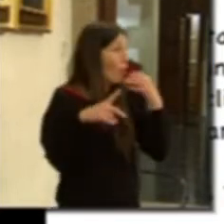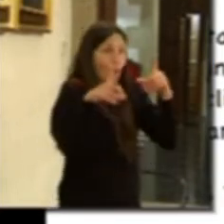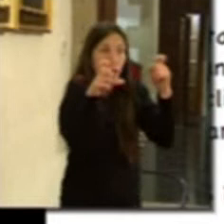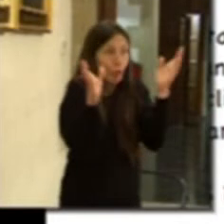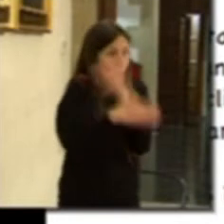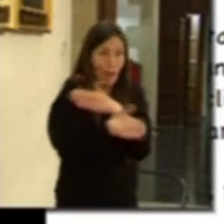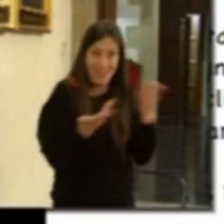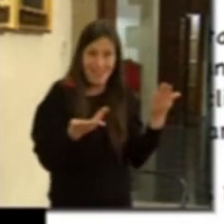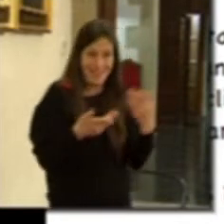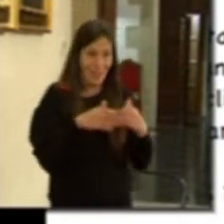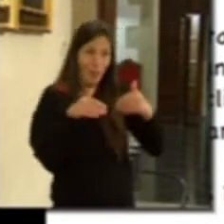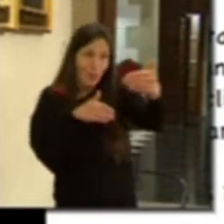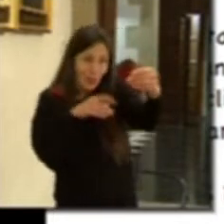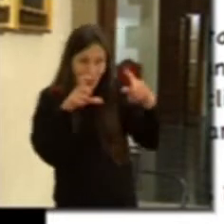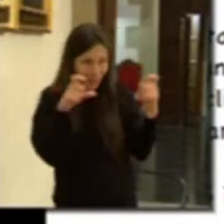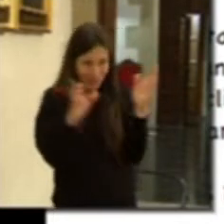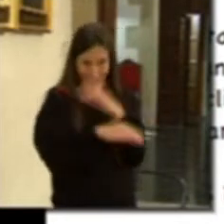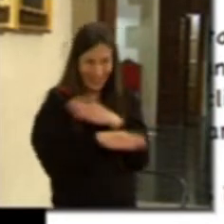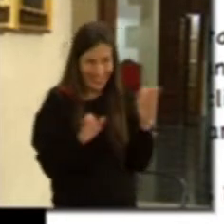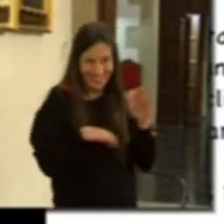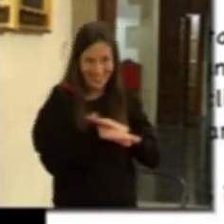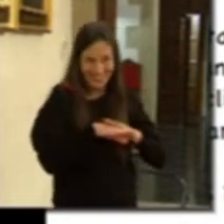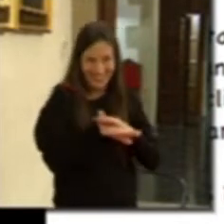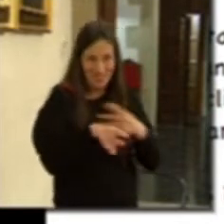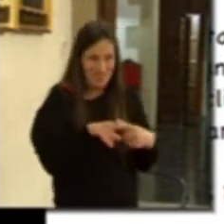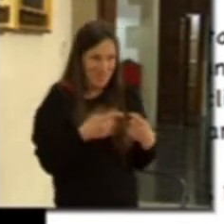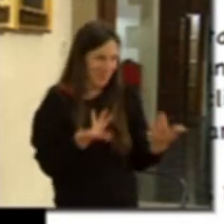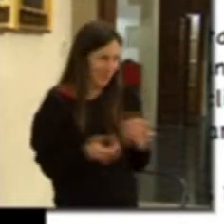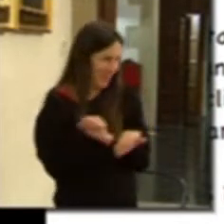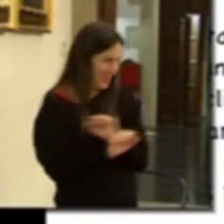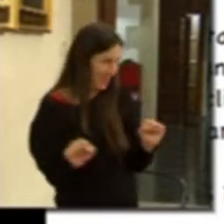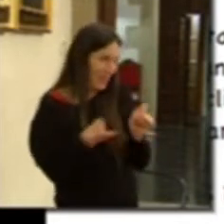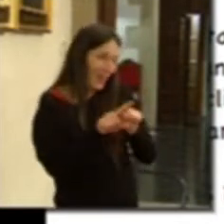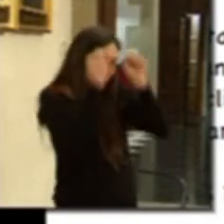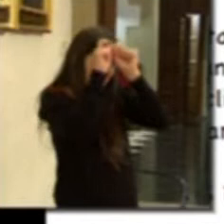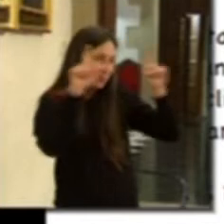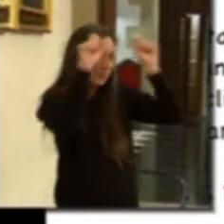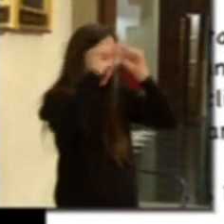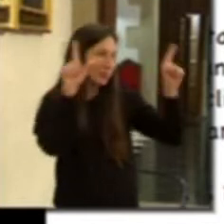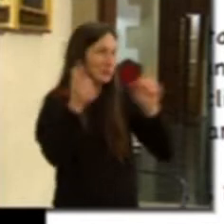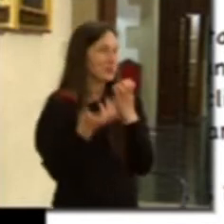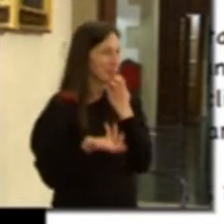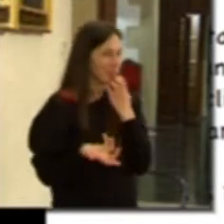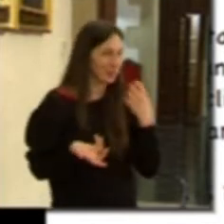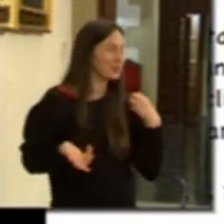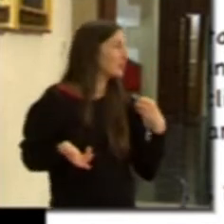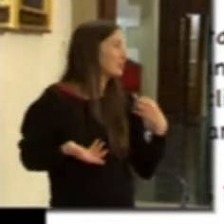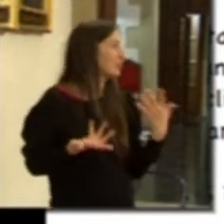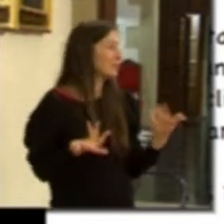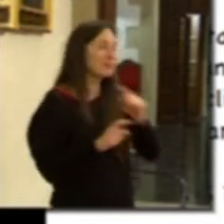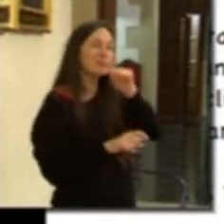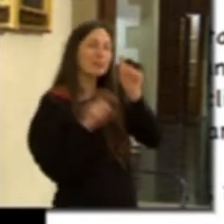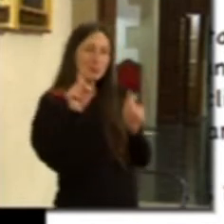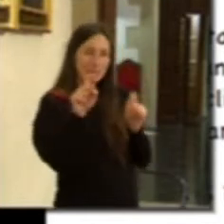com serà això. I per tant, us hauria d'explicar, intuir, per on ens sembla que això pot anar. Titular,